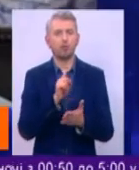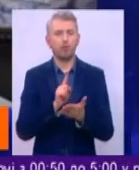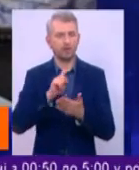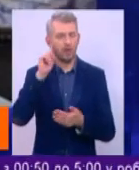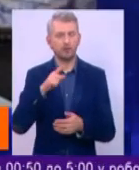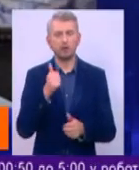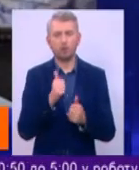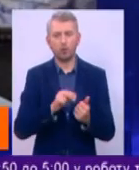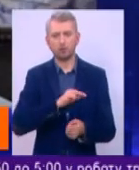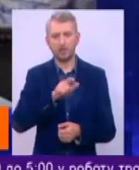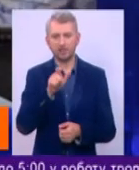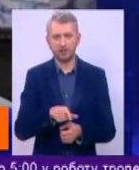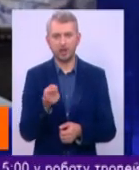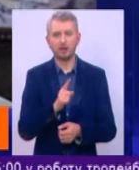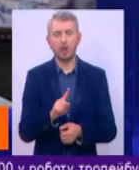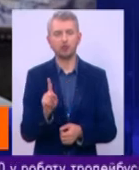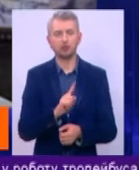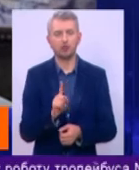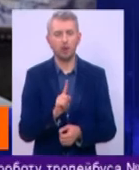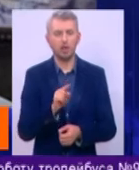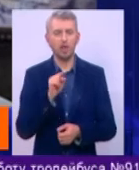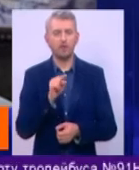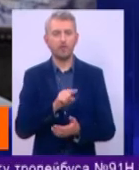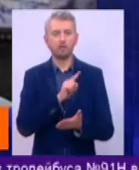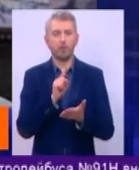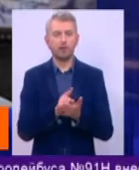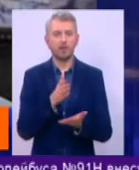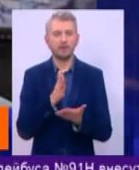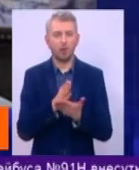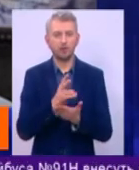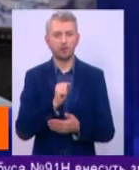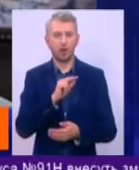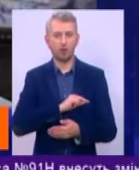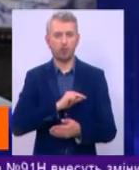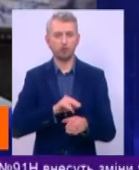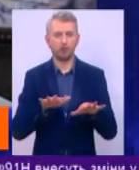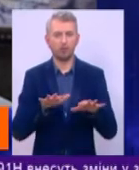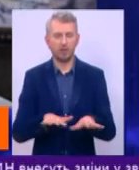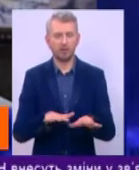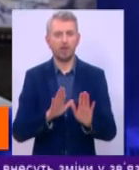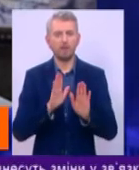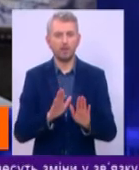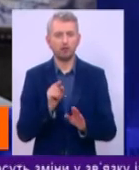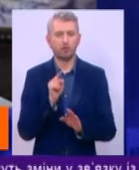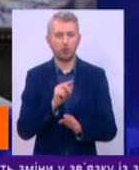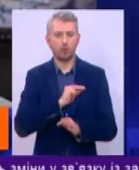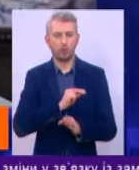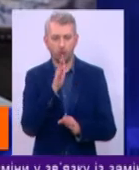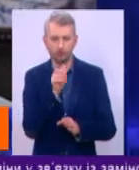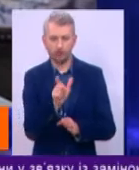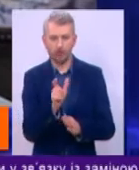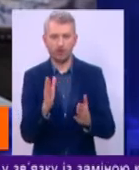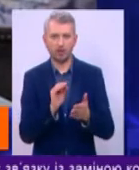знати кожен працівник, це те, що він повинен знаходитися на робочому місці виключно у той робочий час,